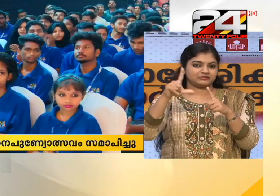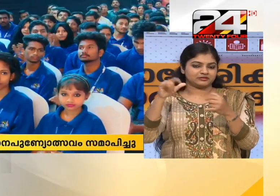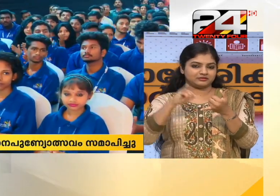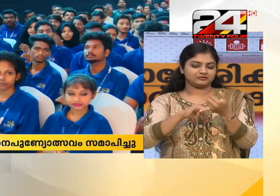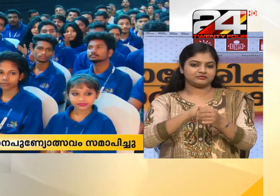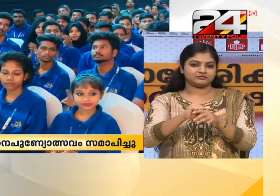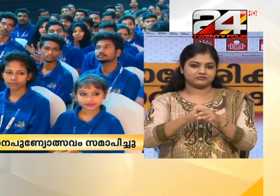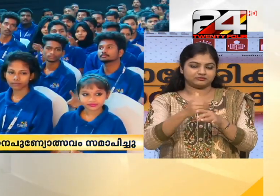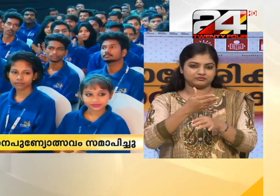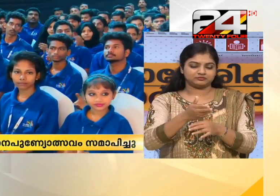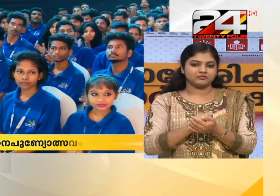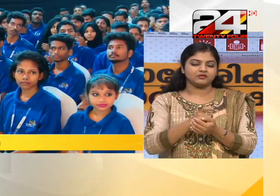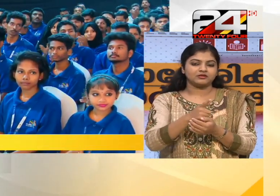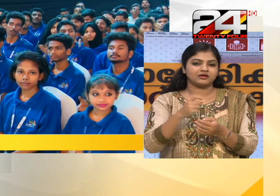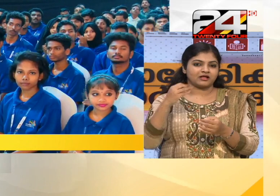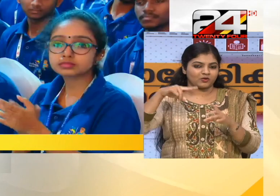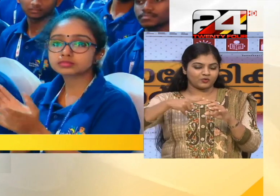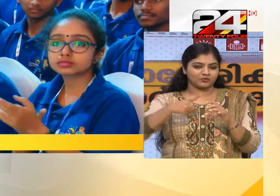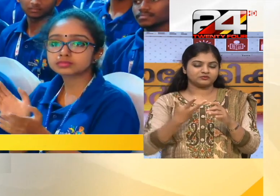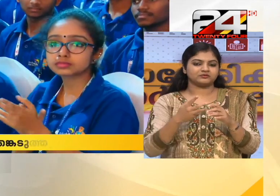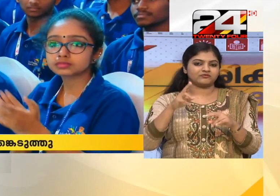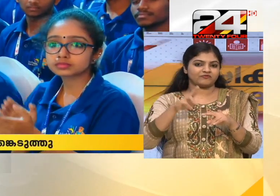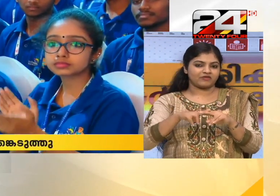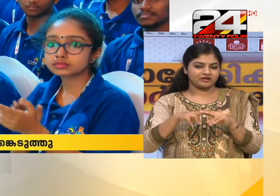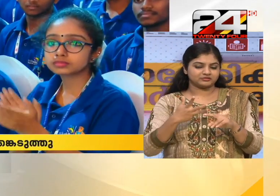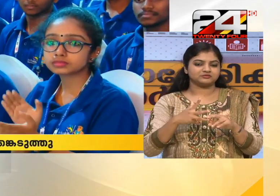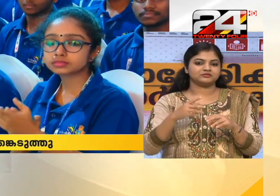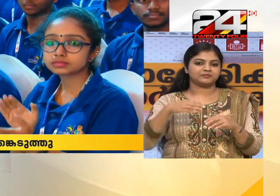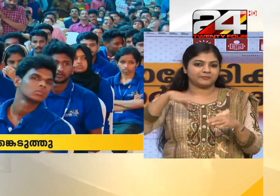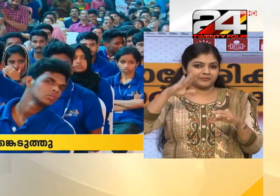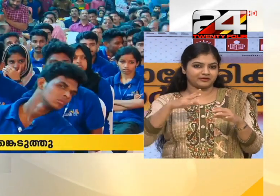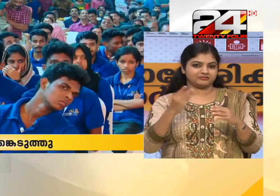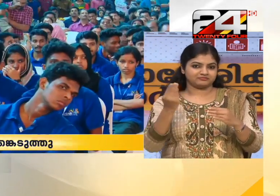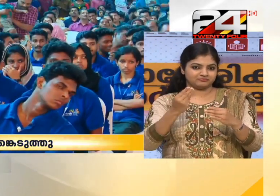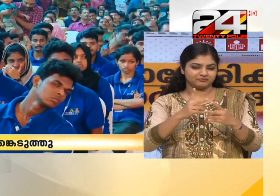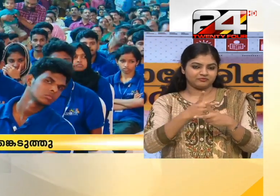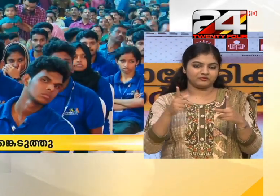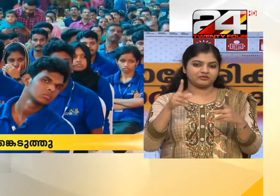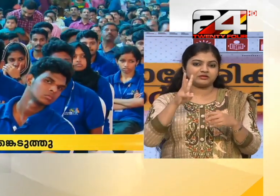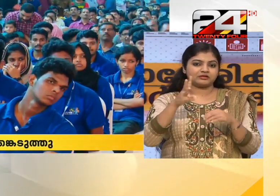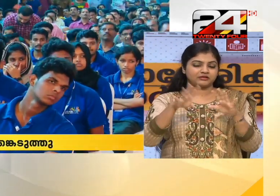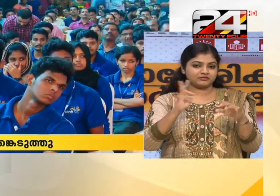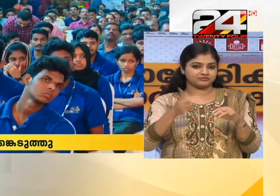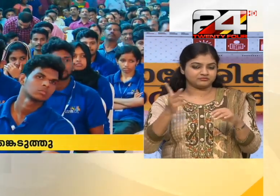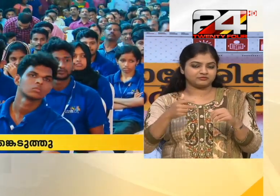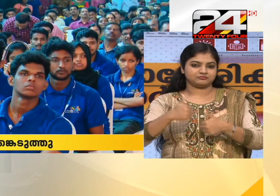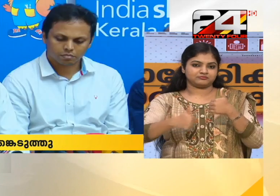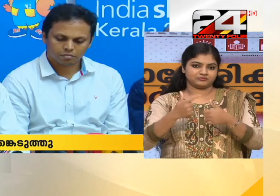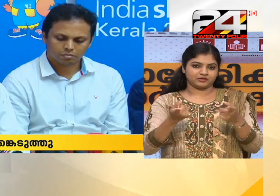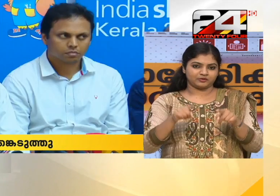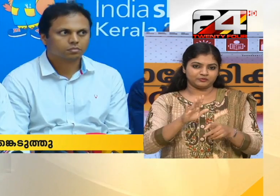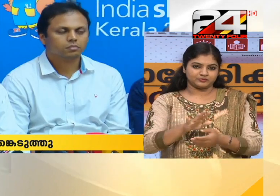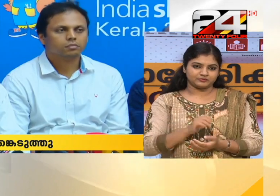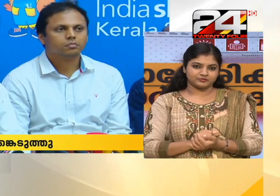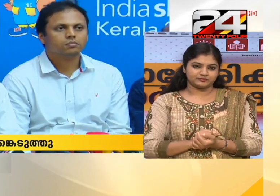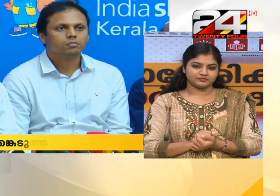ഇലക്ട്രോണിക്സ്, ഓട്ടോമൊബൈൽ ടെക്നോളജി, ഫാഷൻ ടെക്നോളജി, ജ്വല്ലറി, പെയിന്റിംഗ് ആൻഡ് ഡെക്കറേറ്റിംഗ് തുടങ്ങി 39 ഇനങ്ങളിലാണ് മത്സരങ്ങൾ നടന്നത്. കഴിഞ്ഞ